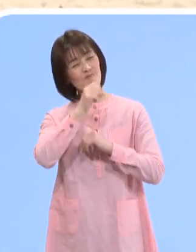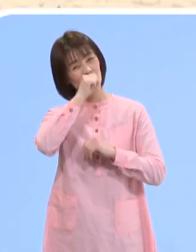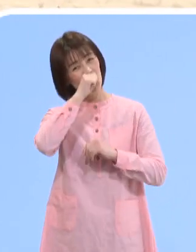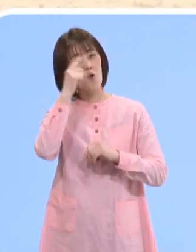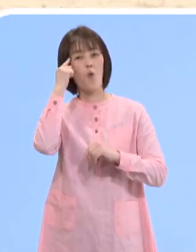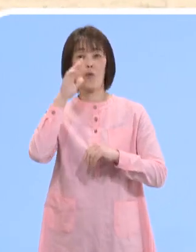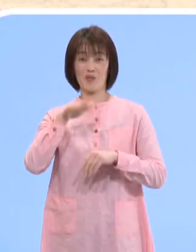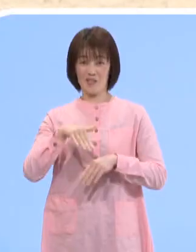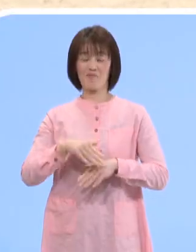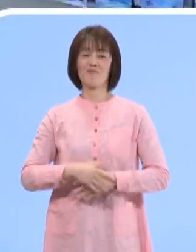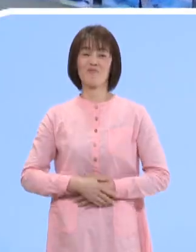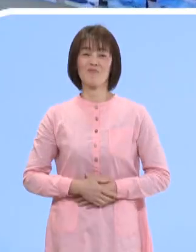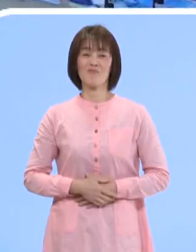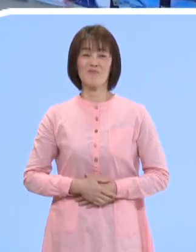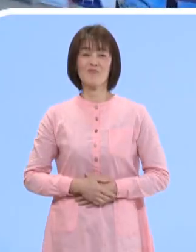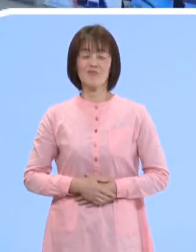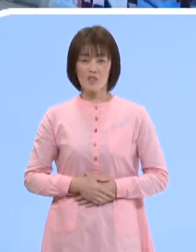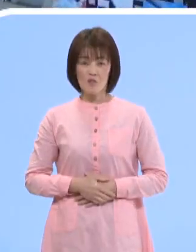たいな。